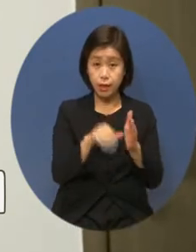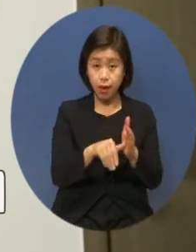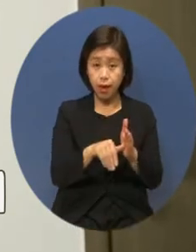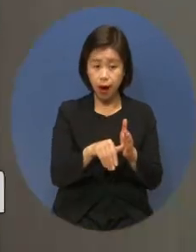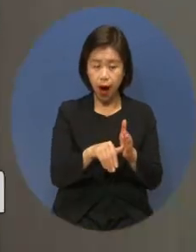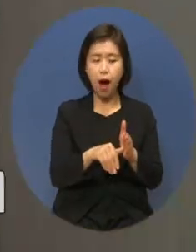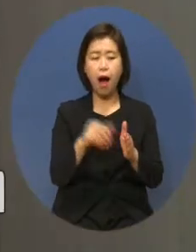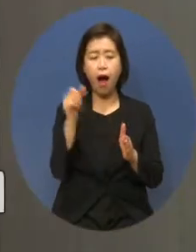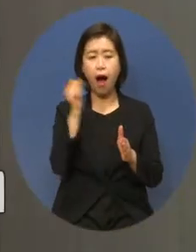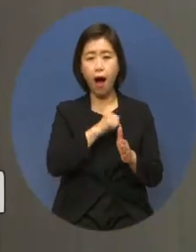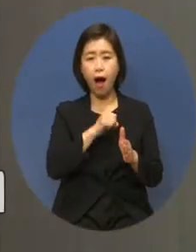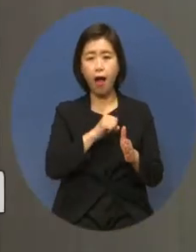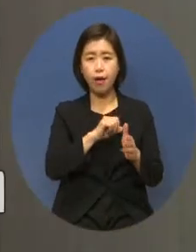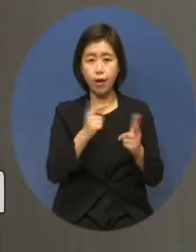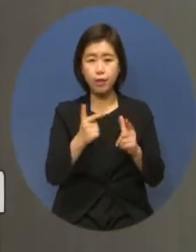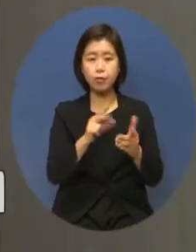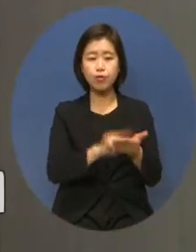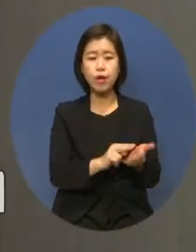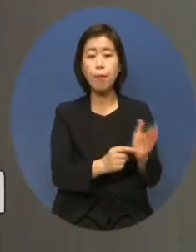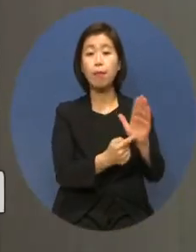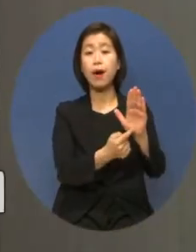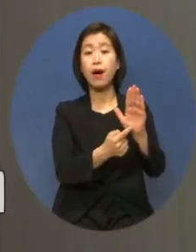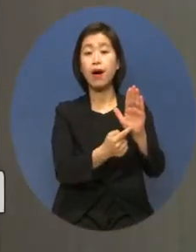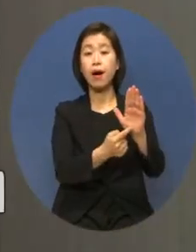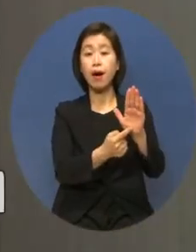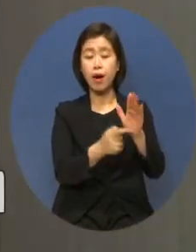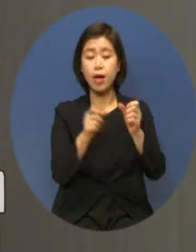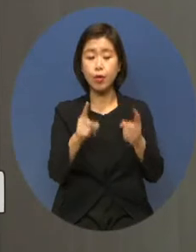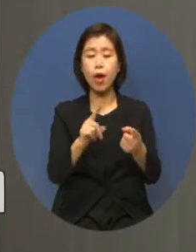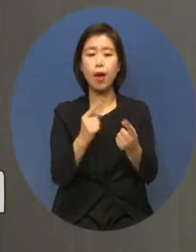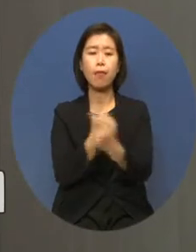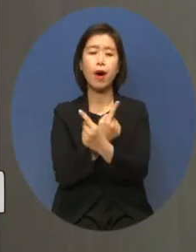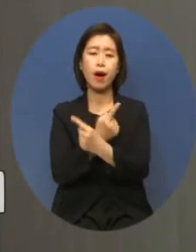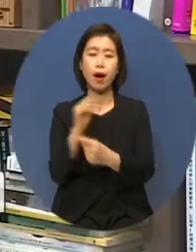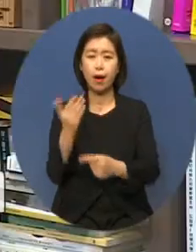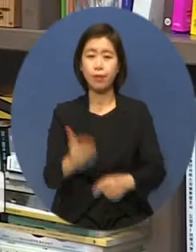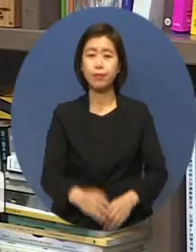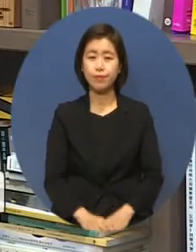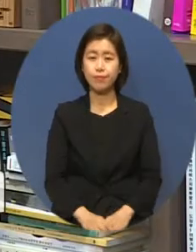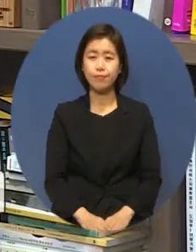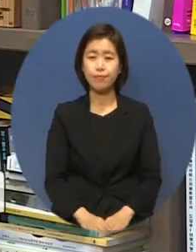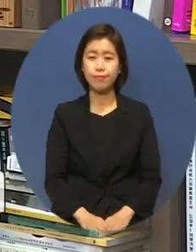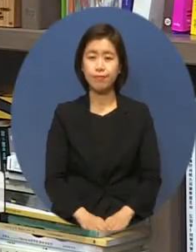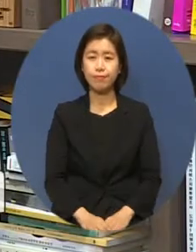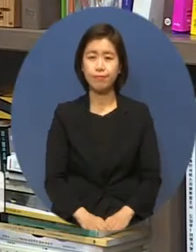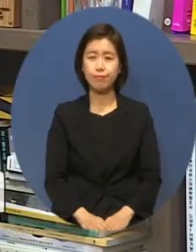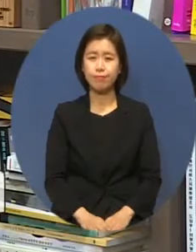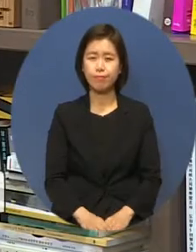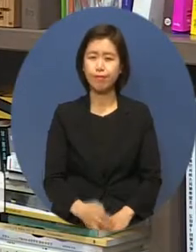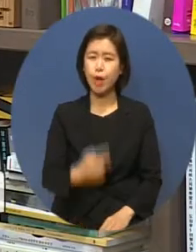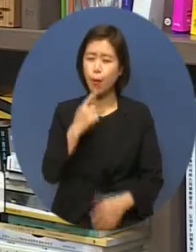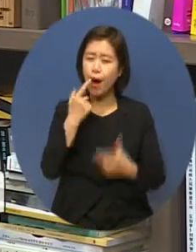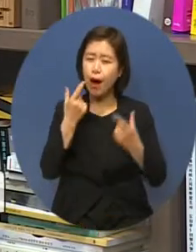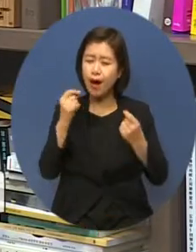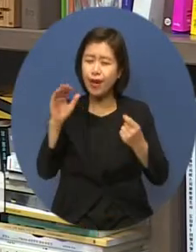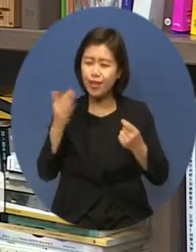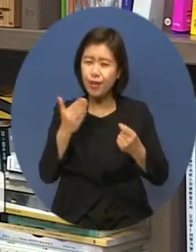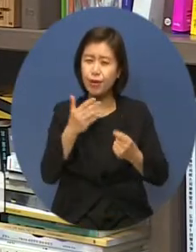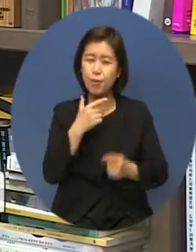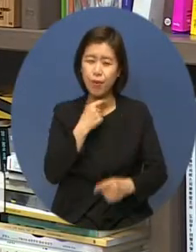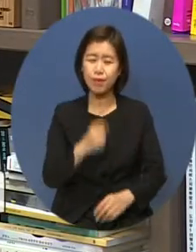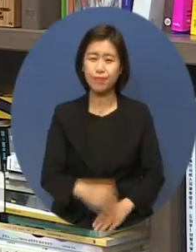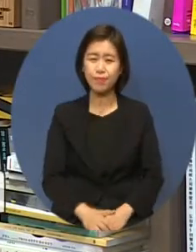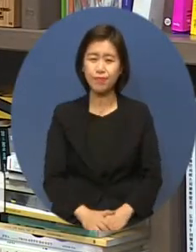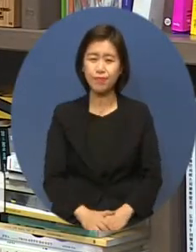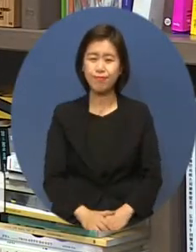지역사회 통합으로의 큰 한 걸음을 내딛게 될 수도 있다. 희망적으로 보는 분들은 그렇게. 그렇게 되기를 바랍니다.